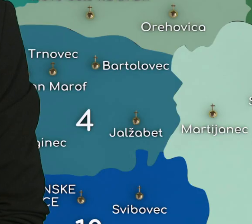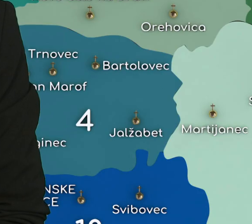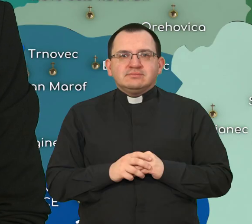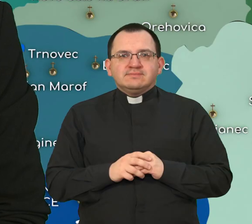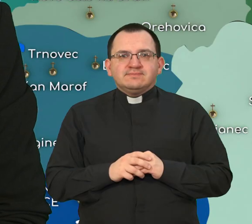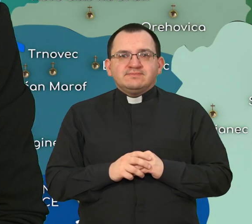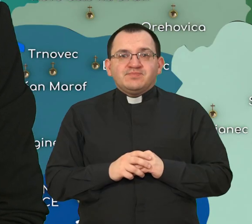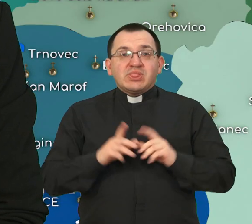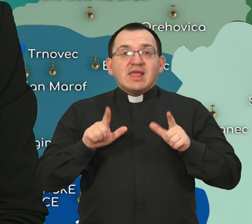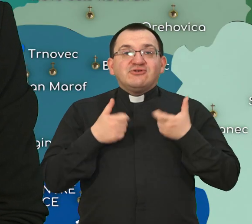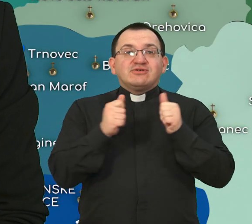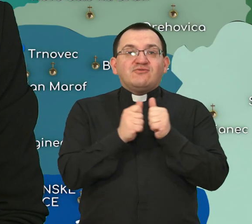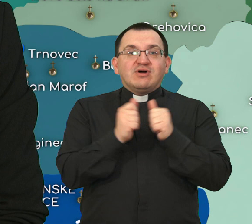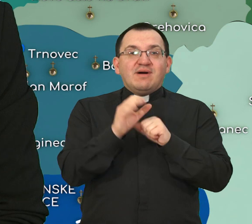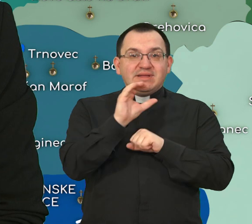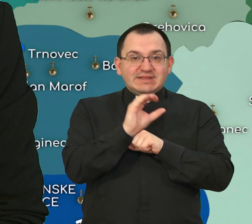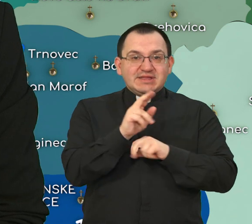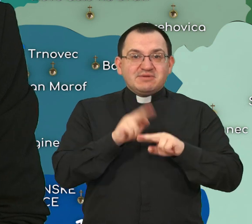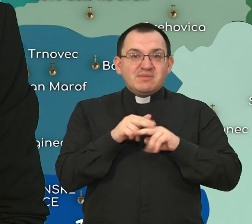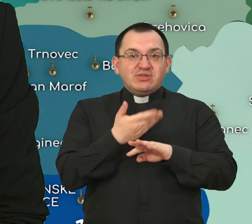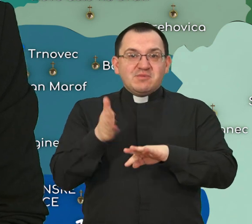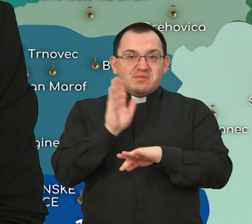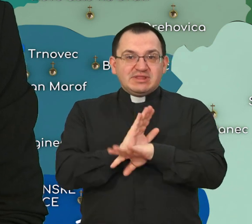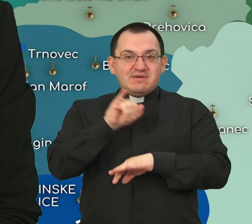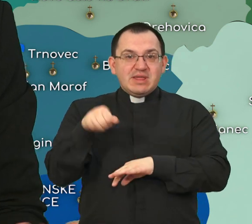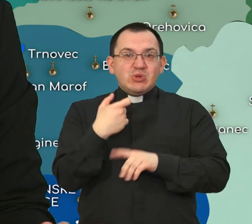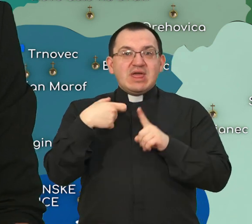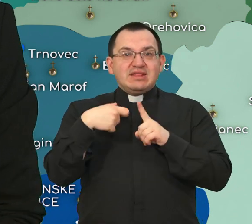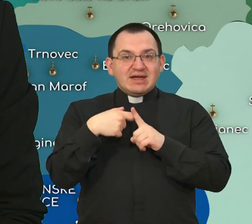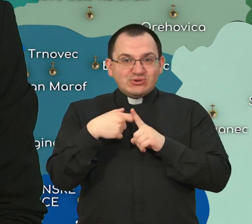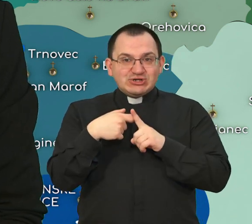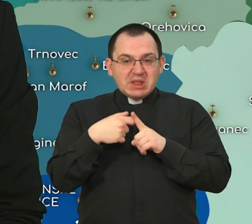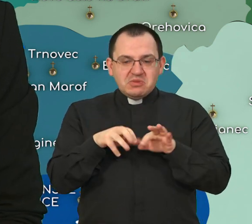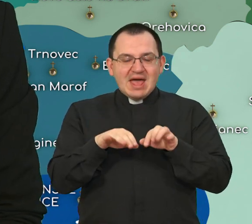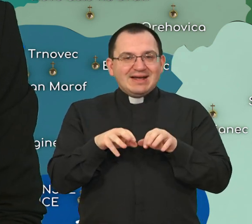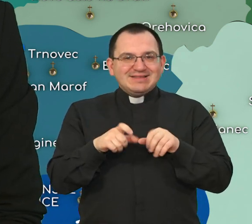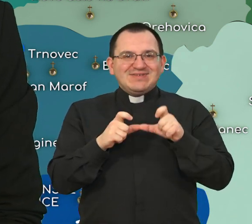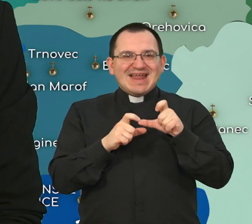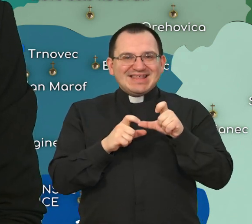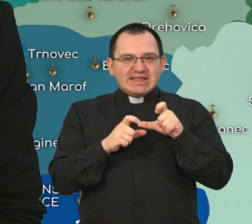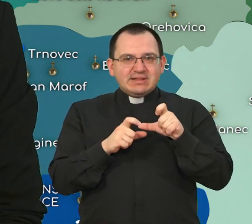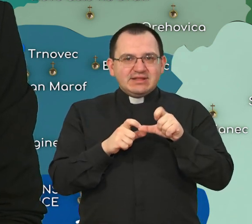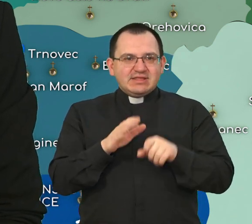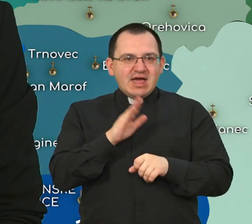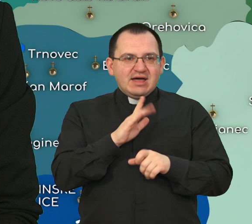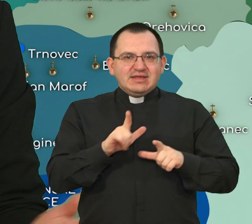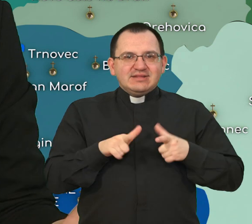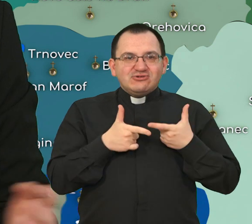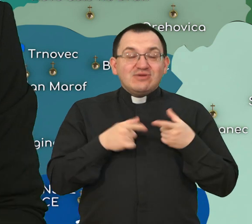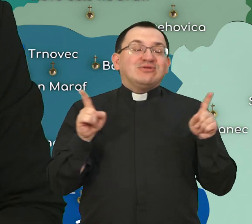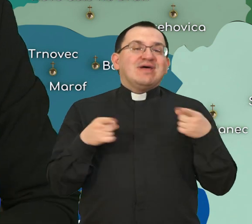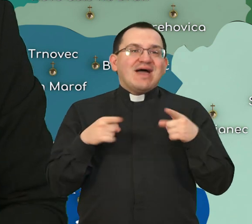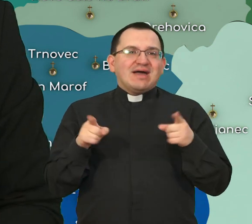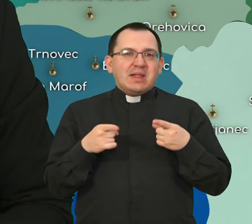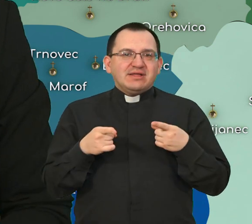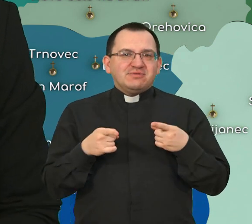U rubrici Živo kamenje crkve predstavljamo Julijanu Kočilu, kantoricu iz Selnice, čiji je život glazba. Da bismo